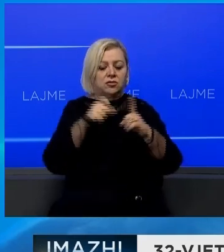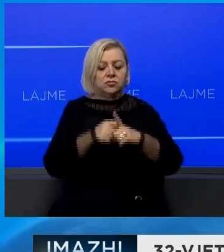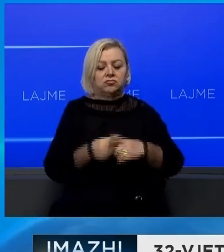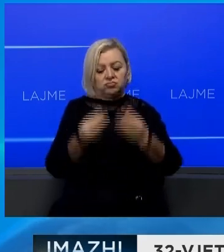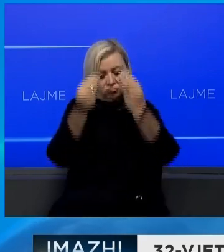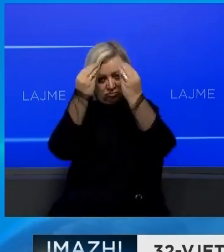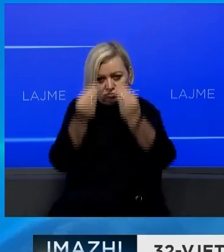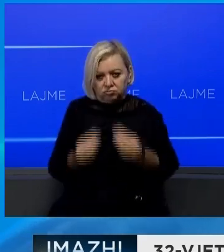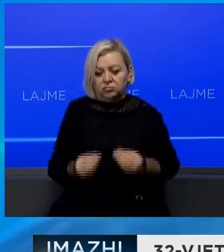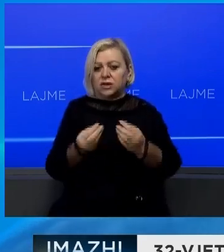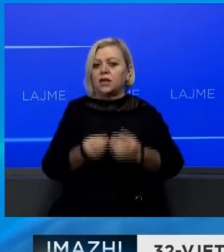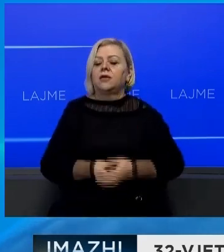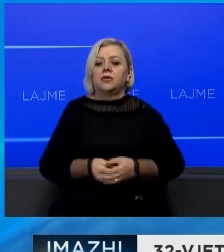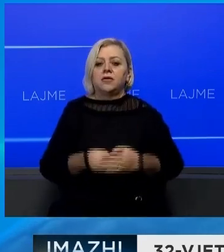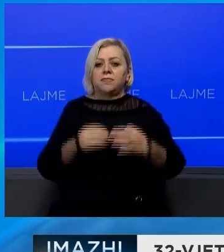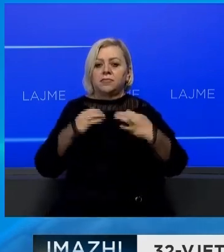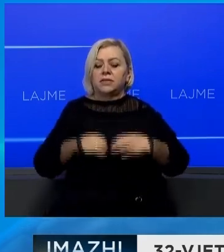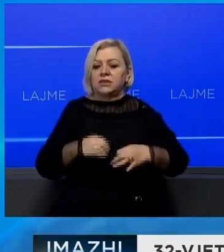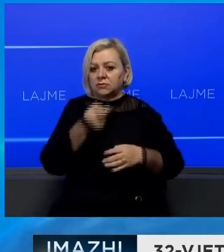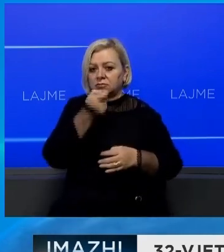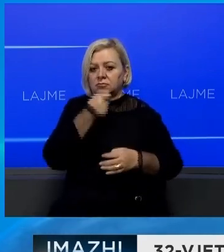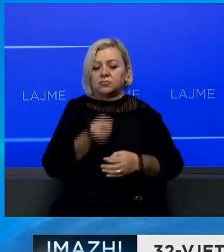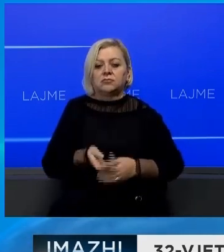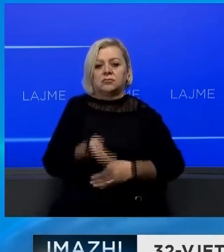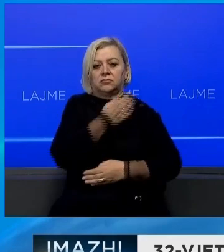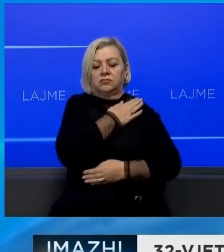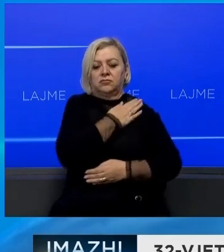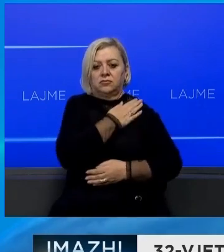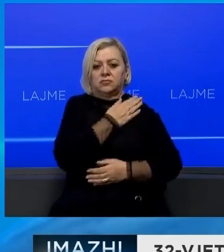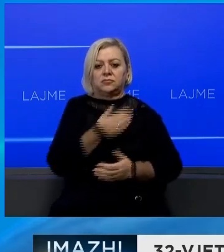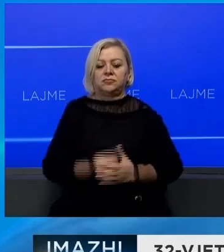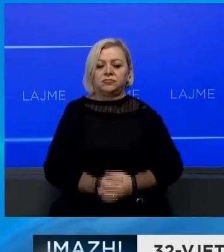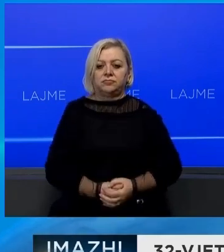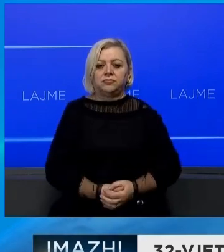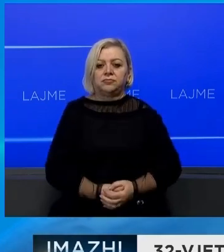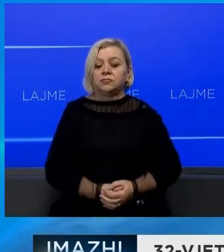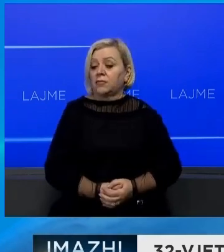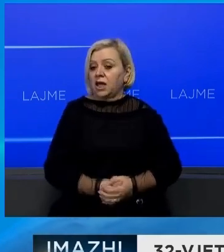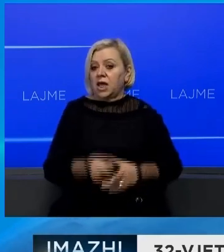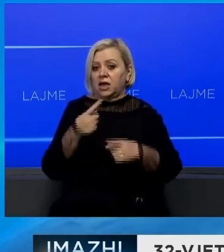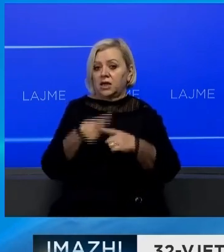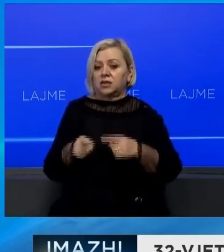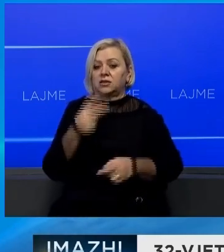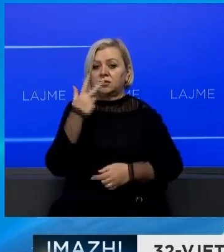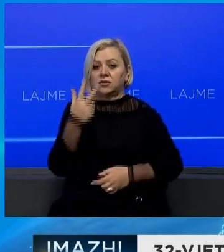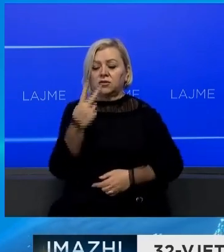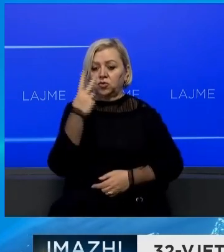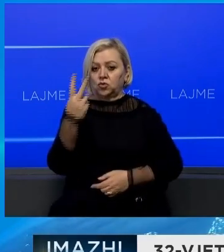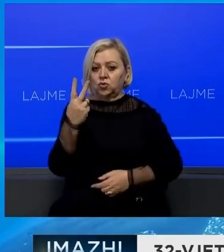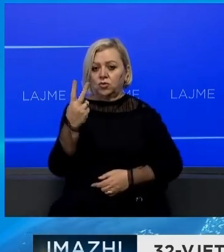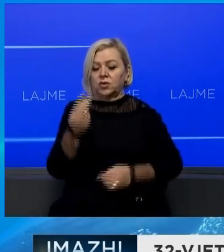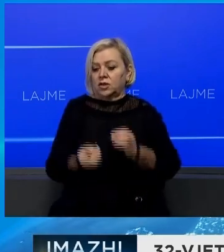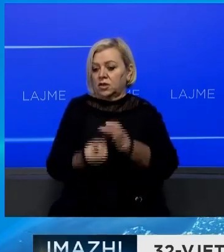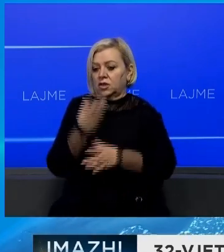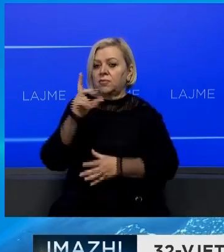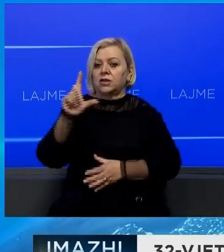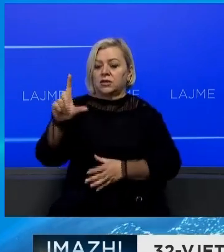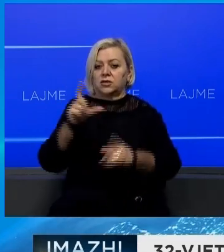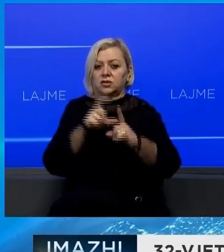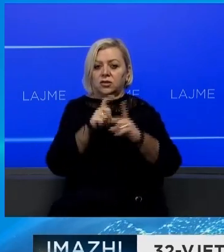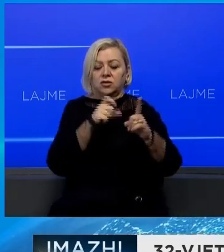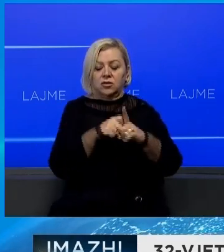homazh tek varri ish presidentit dhe themeluesit të LDK-s Ibrahim Rugova. Me rasin e 32 vjetorit të themelimit të